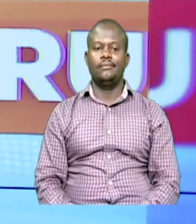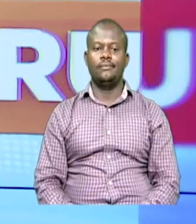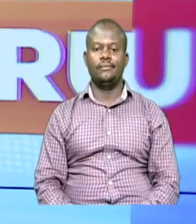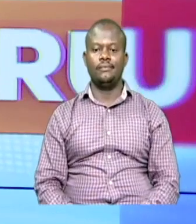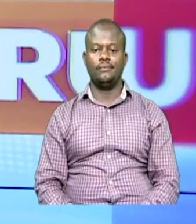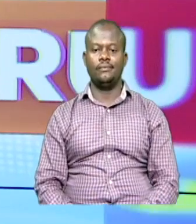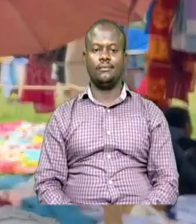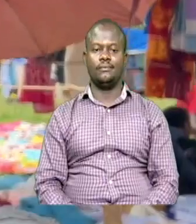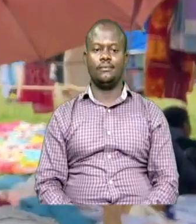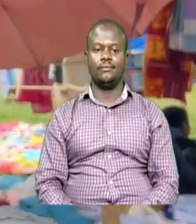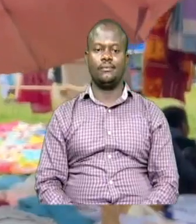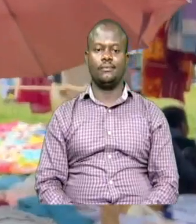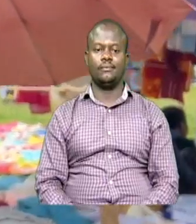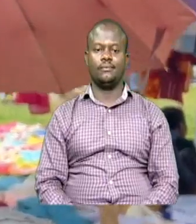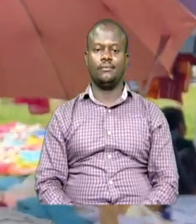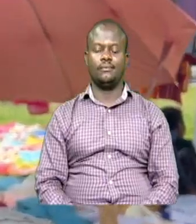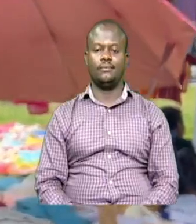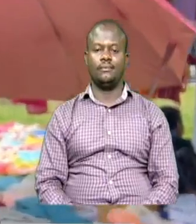bimeze